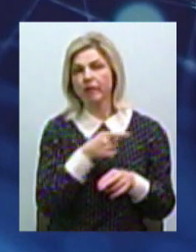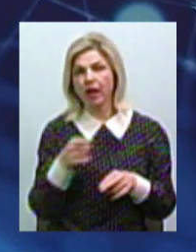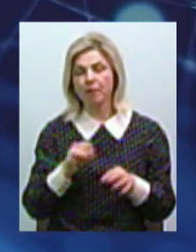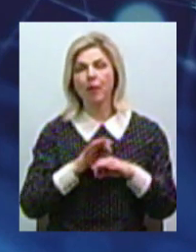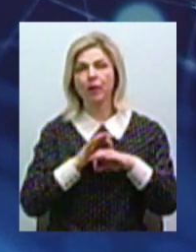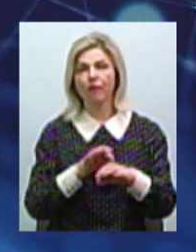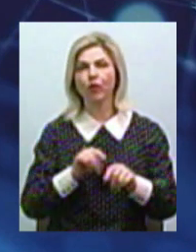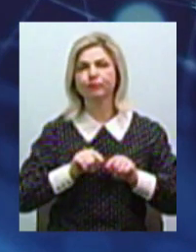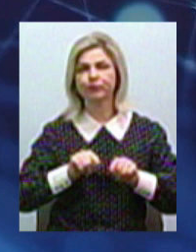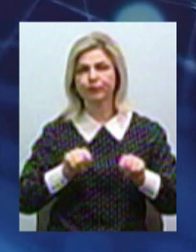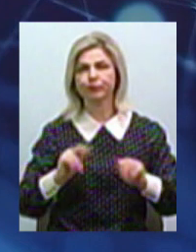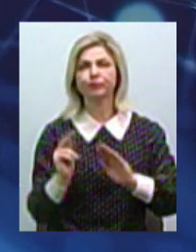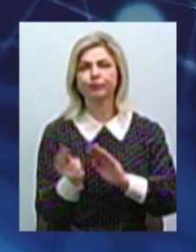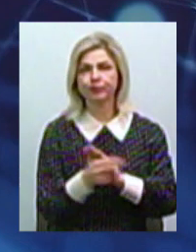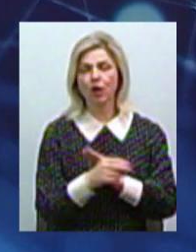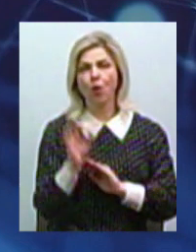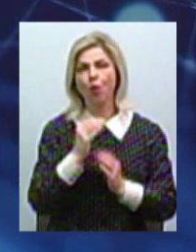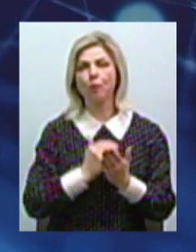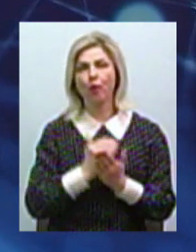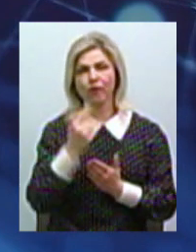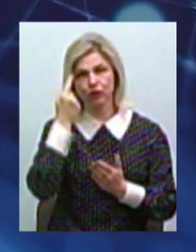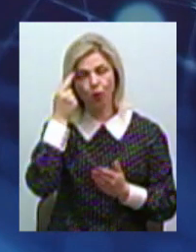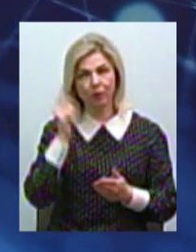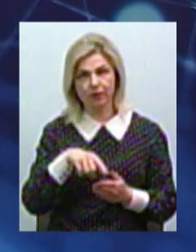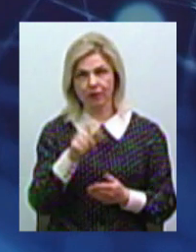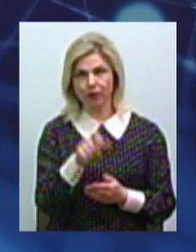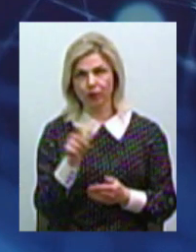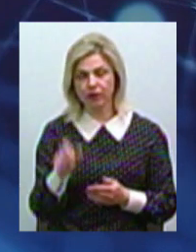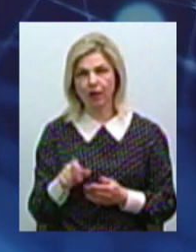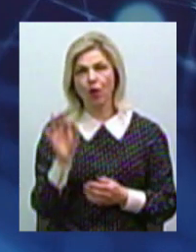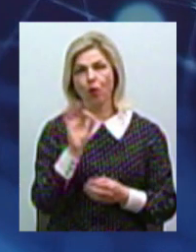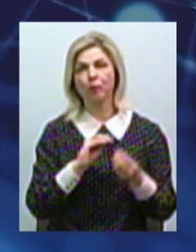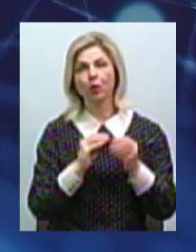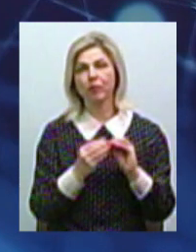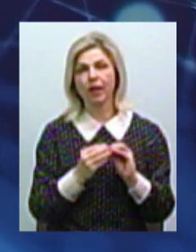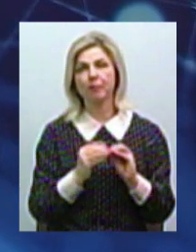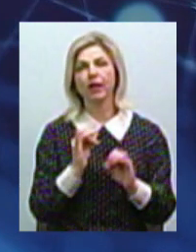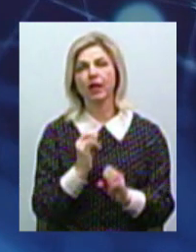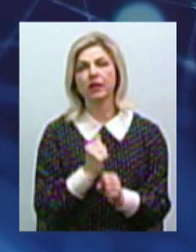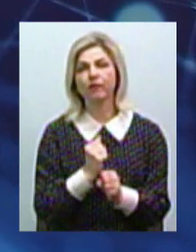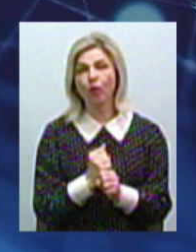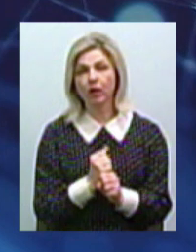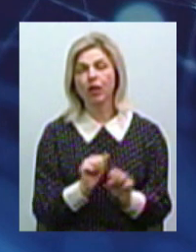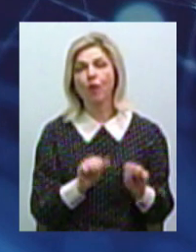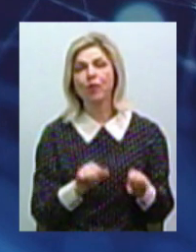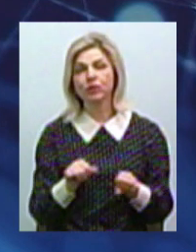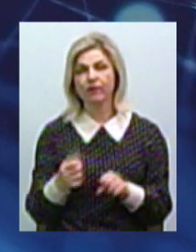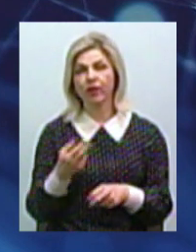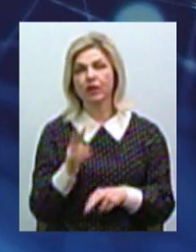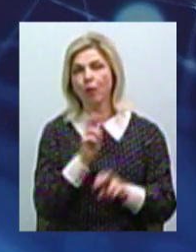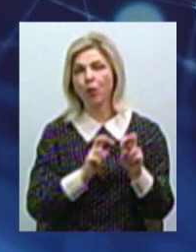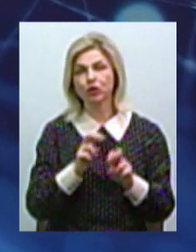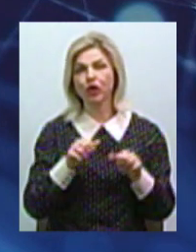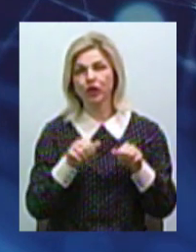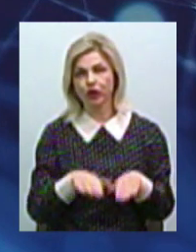інформаційно-просвітницькі заходи для підвищення обізнаності громадян щодо проблеми та створення можливостей для пошуку рішень